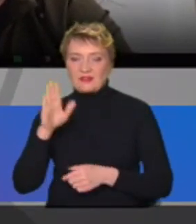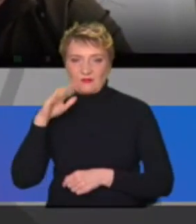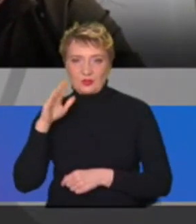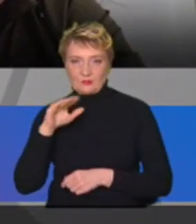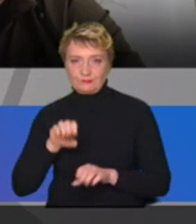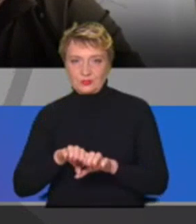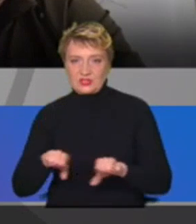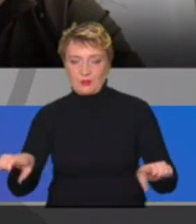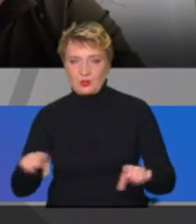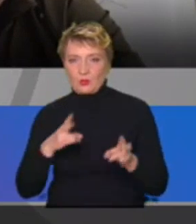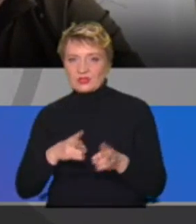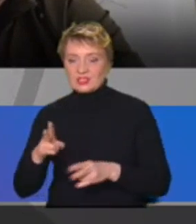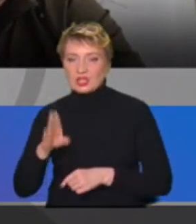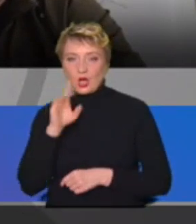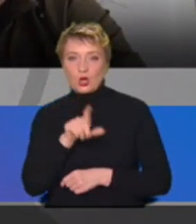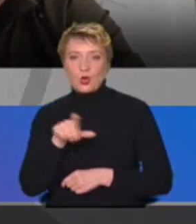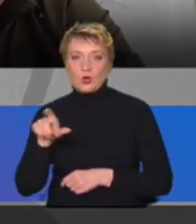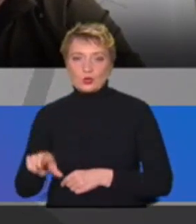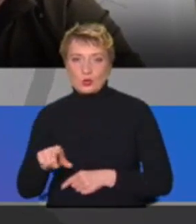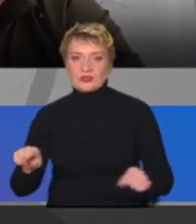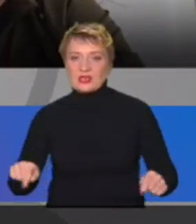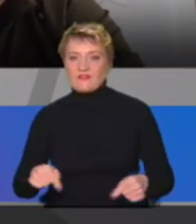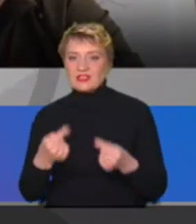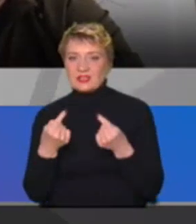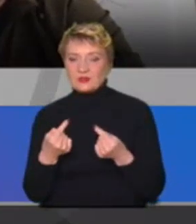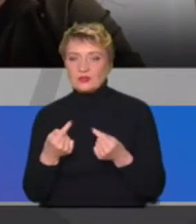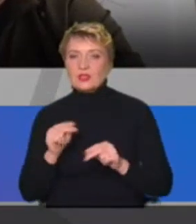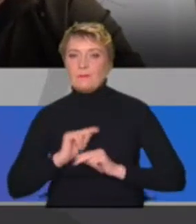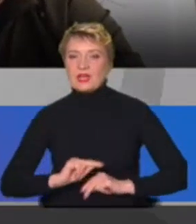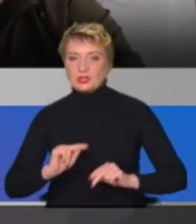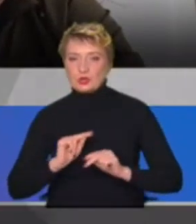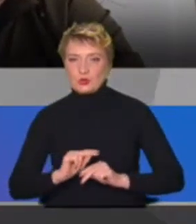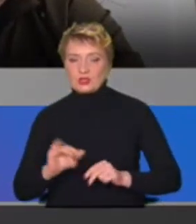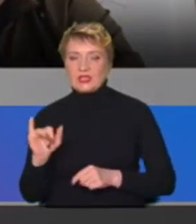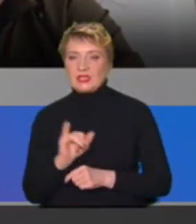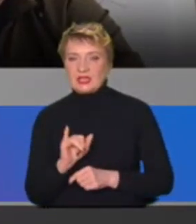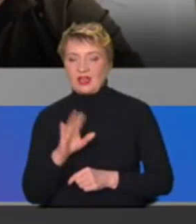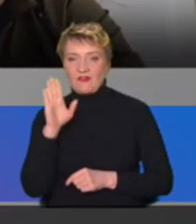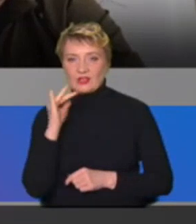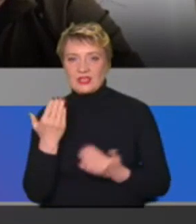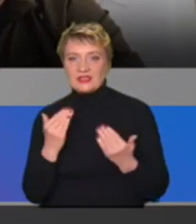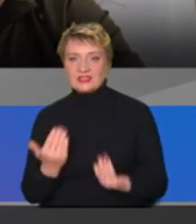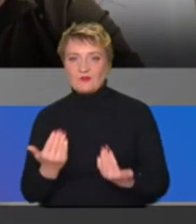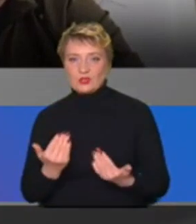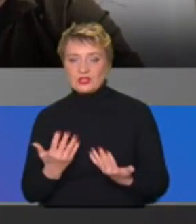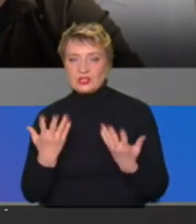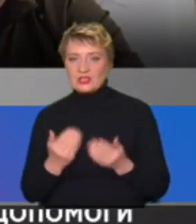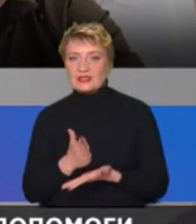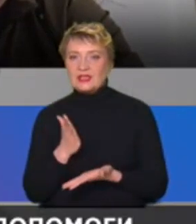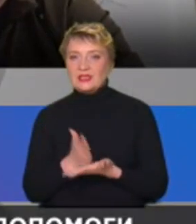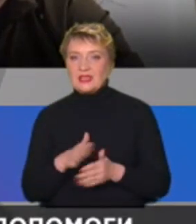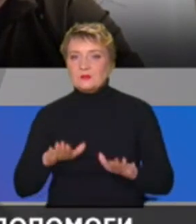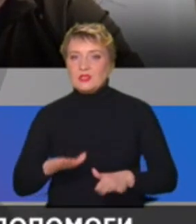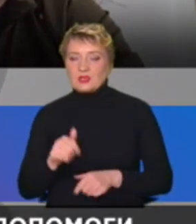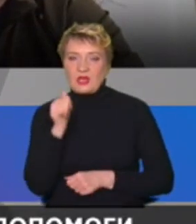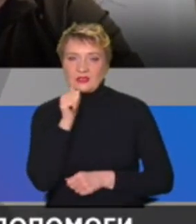Але хлопці все встановлюють максимально, працюють, і вже вода на сьогоднішній день є в місті, а завтра